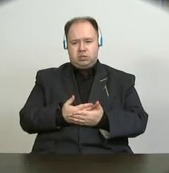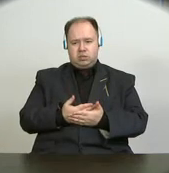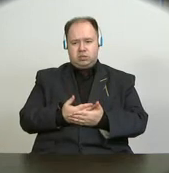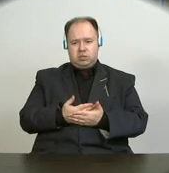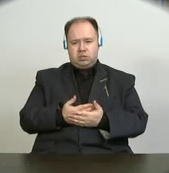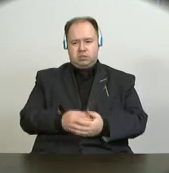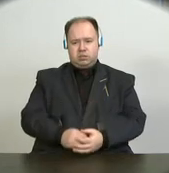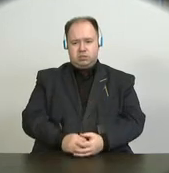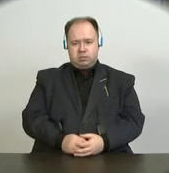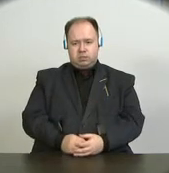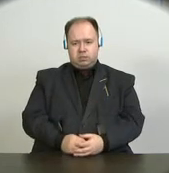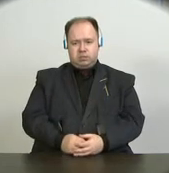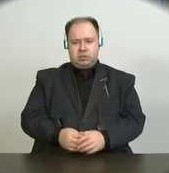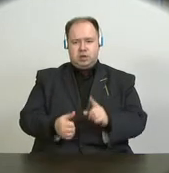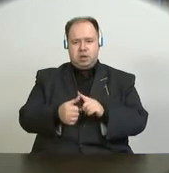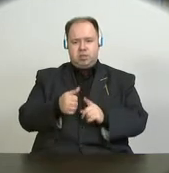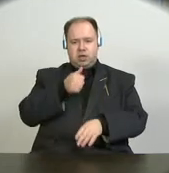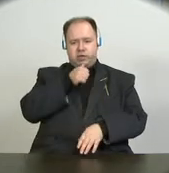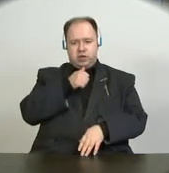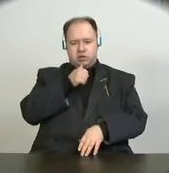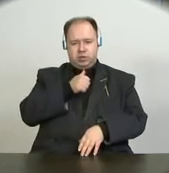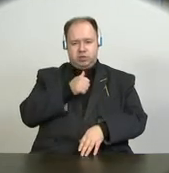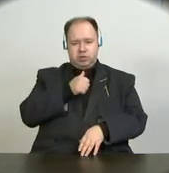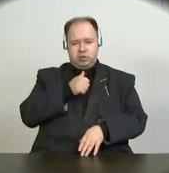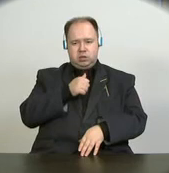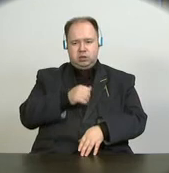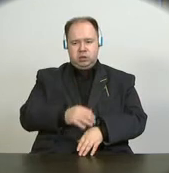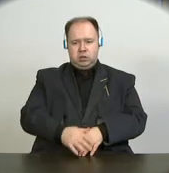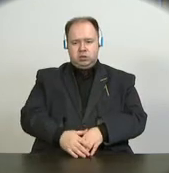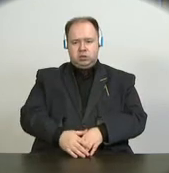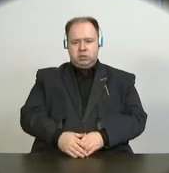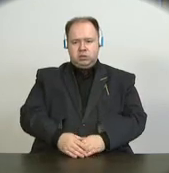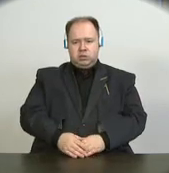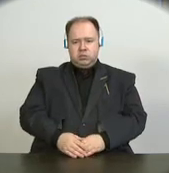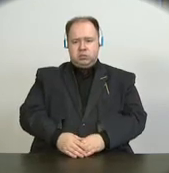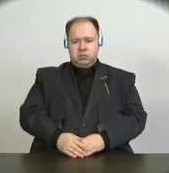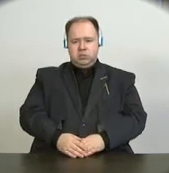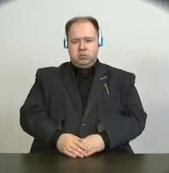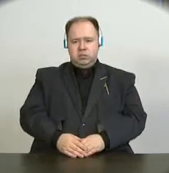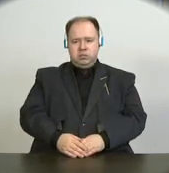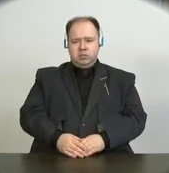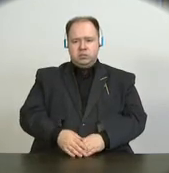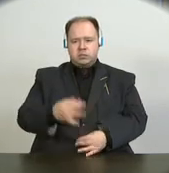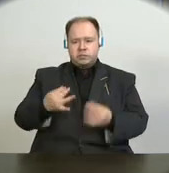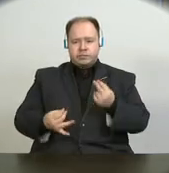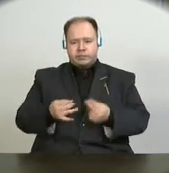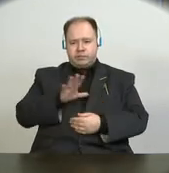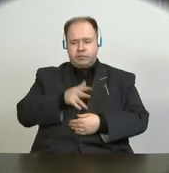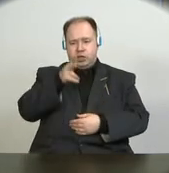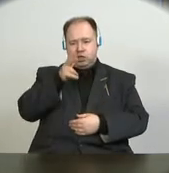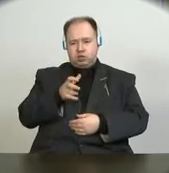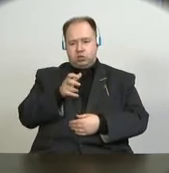вот первые эксперименты не так как игры были достаточно скучны и сами по себе хотя давали достаточно много образования